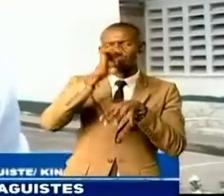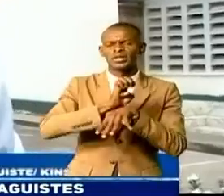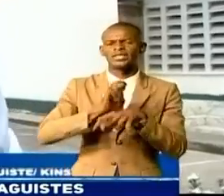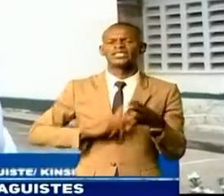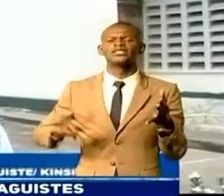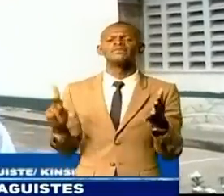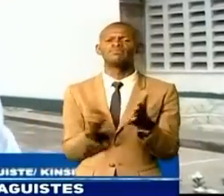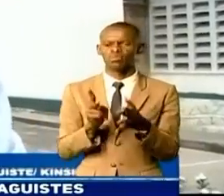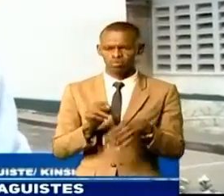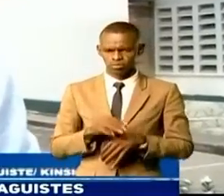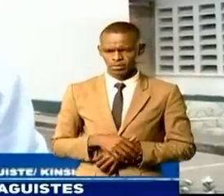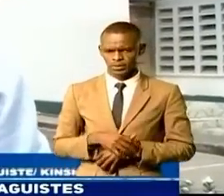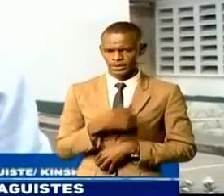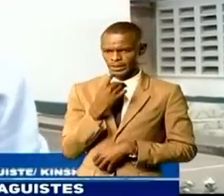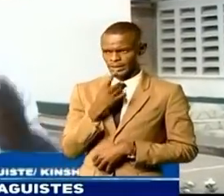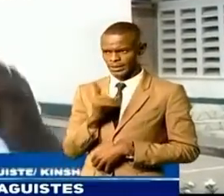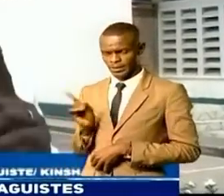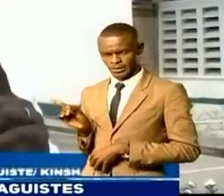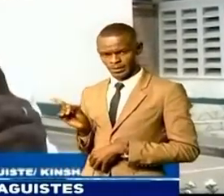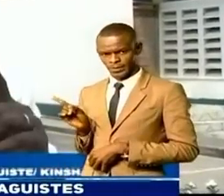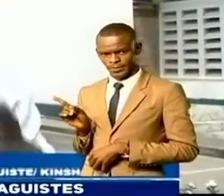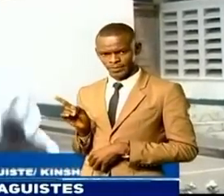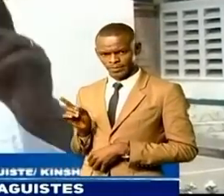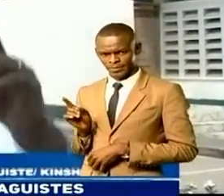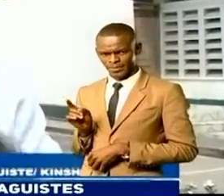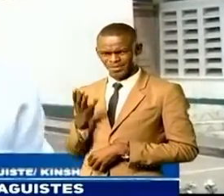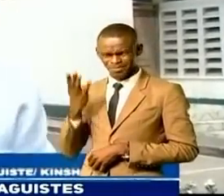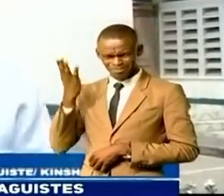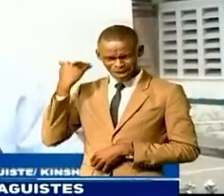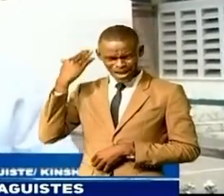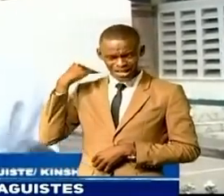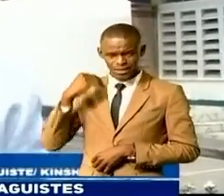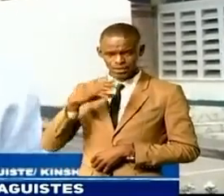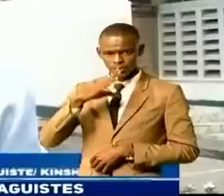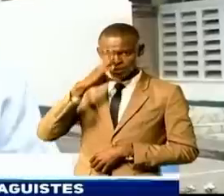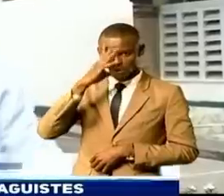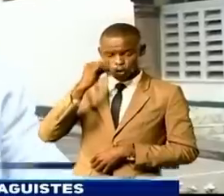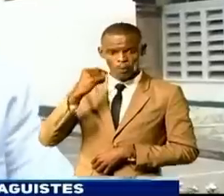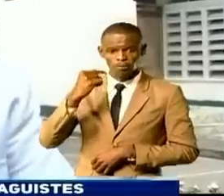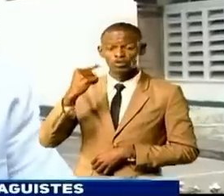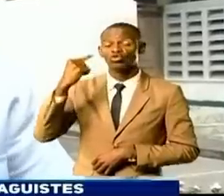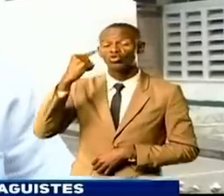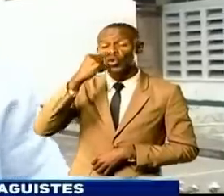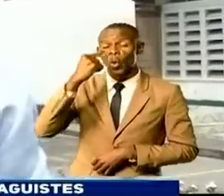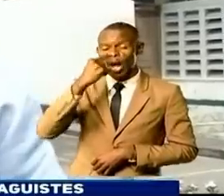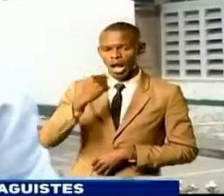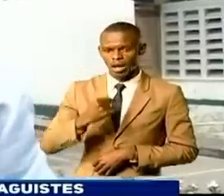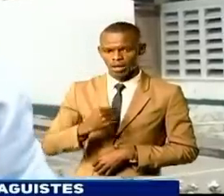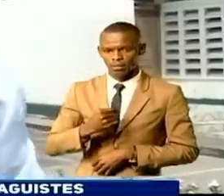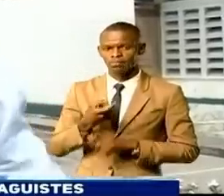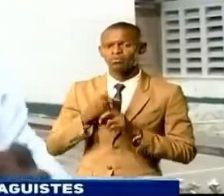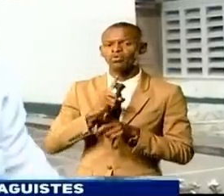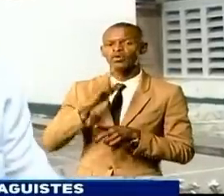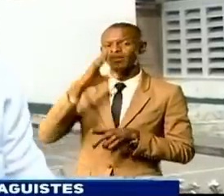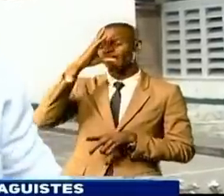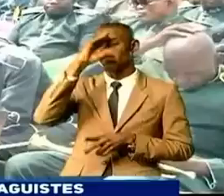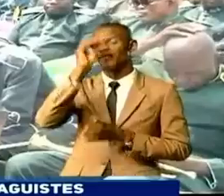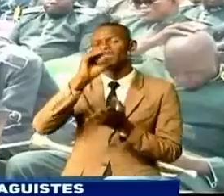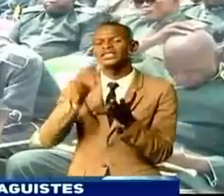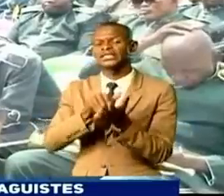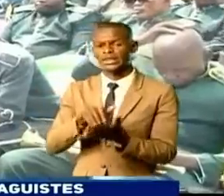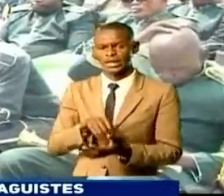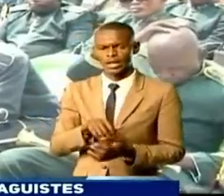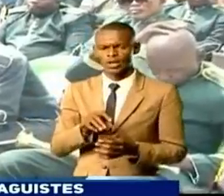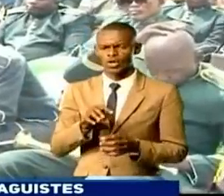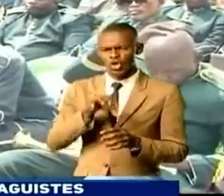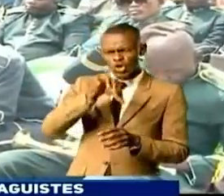et des deux Gorbatchev, un noir de l'Afrique centrale, précisément de la RDC du Congo. Donc comparer tous